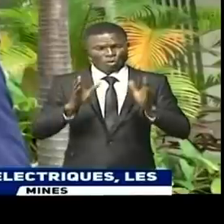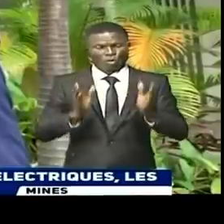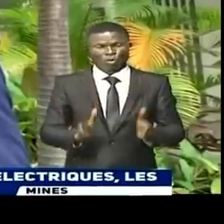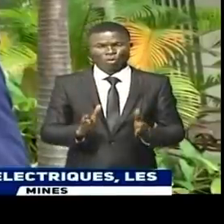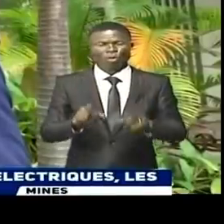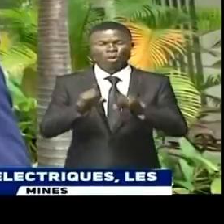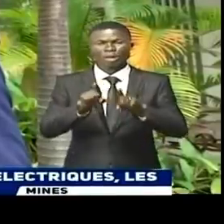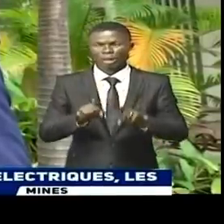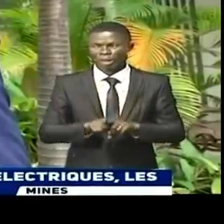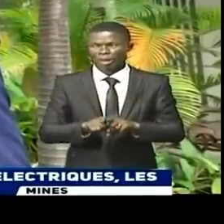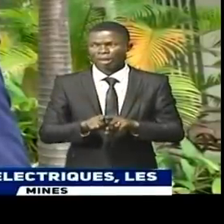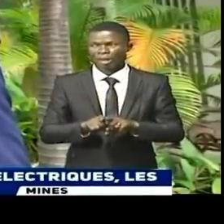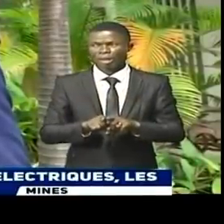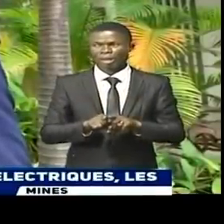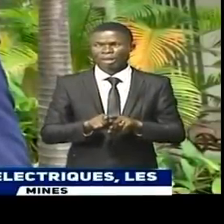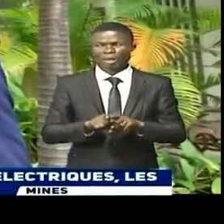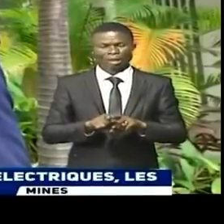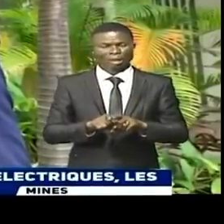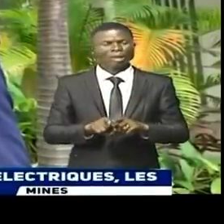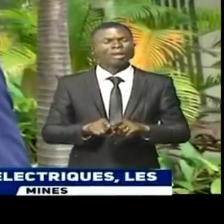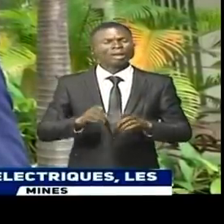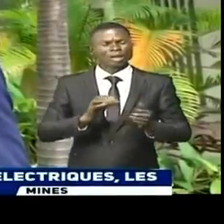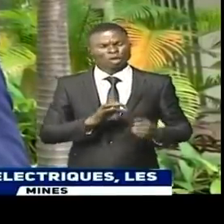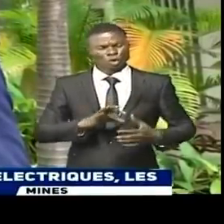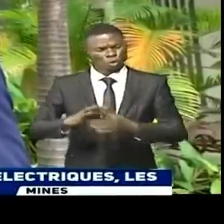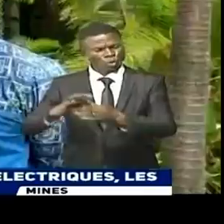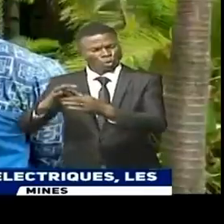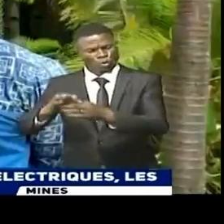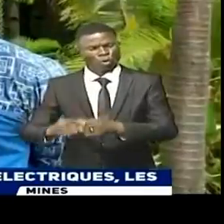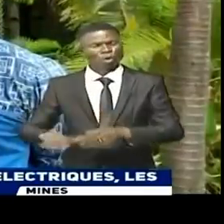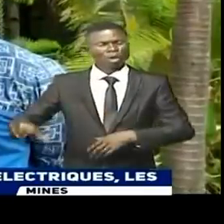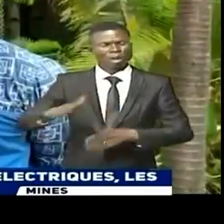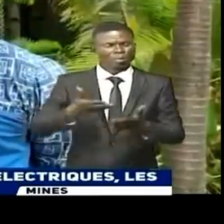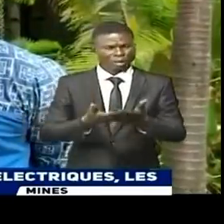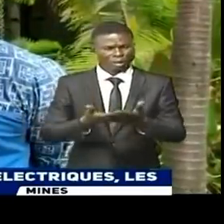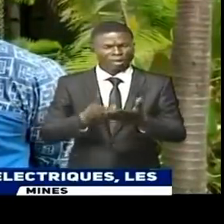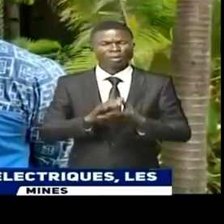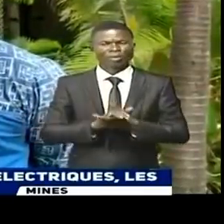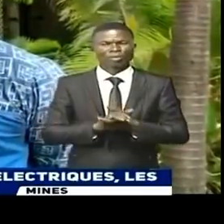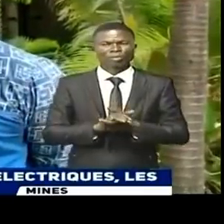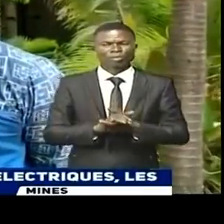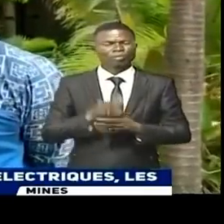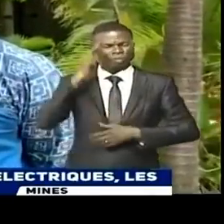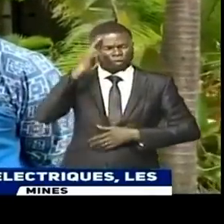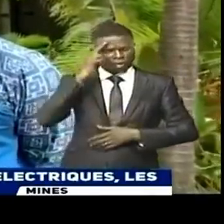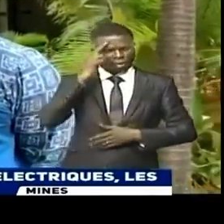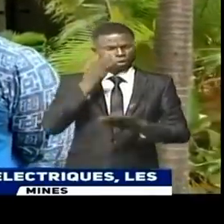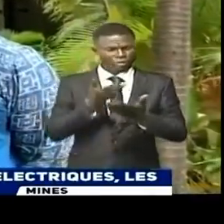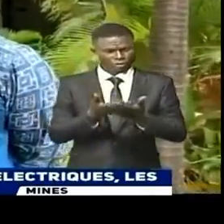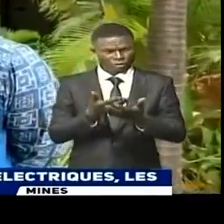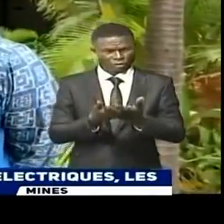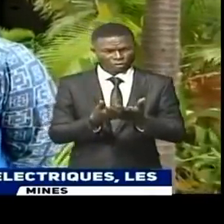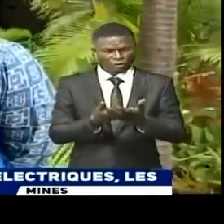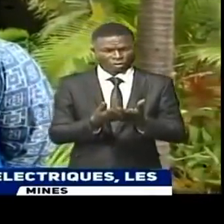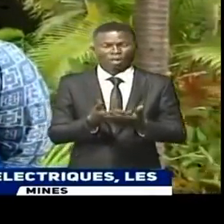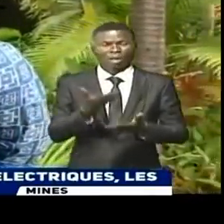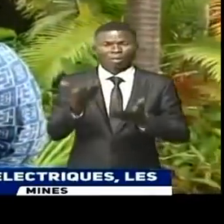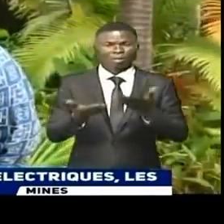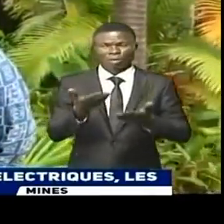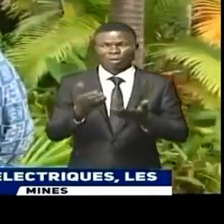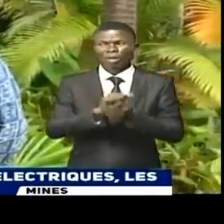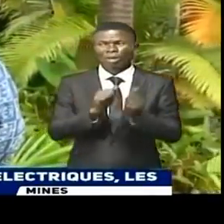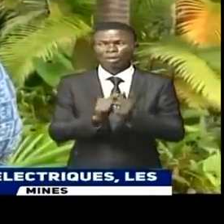il aujourd'hui on est parties cop et électriques on a réfléchi sur le plan